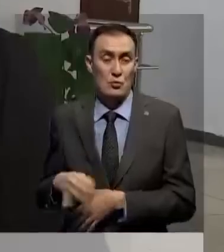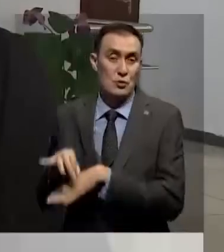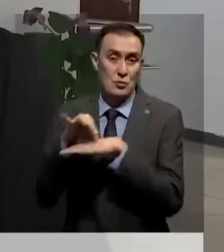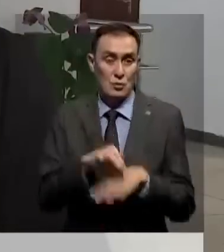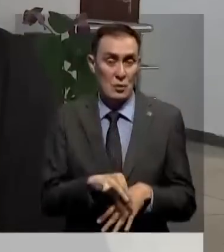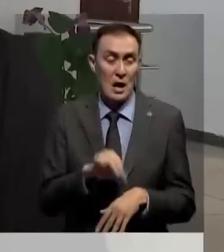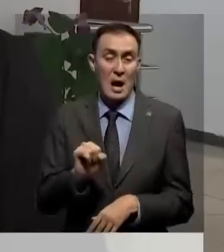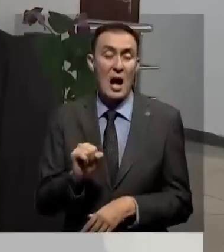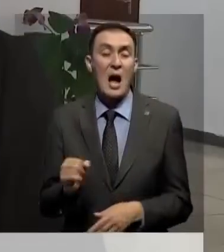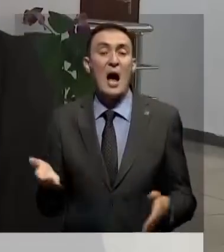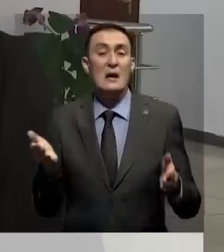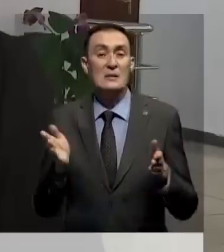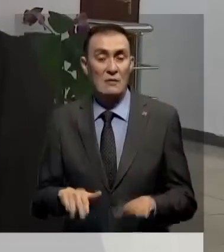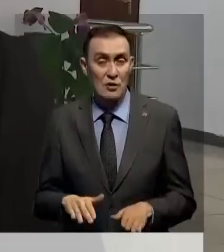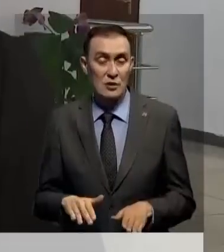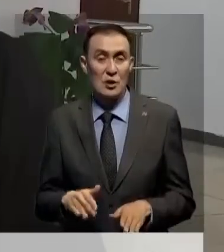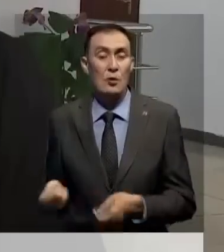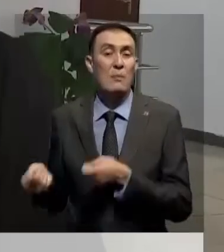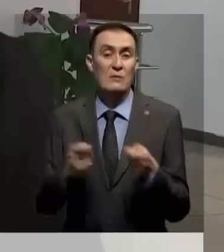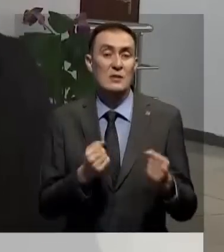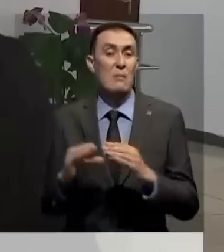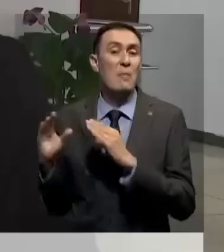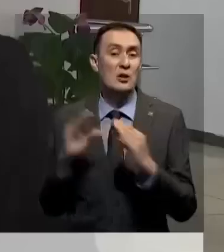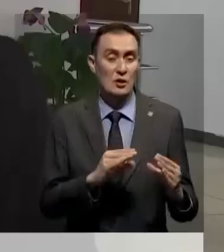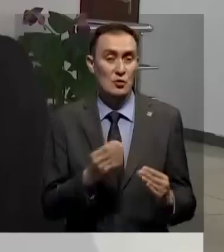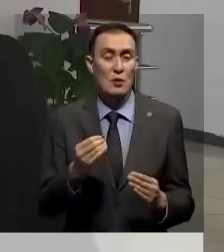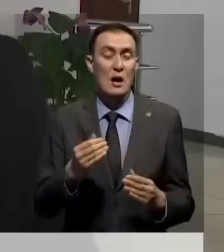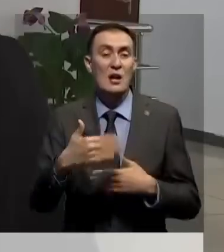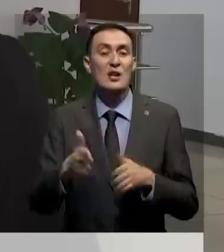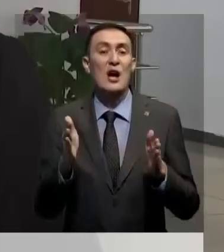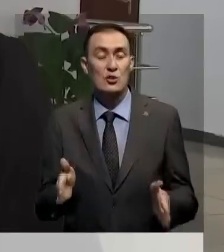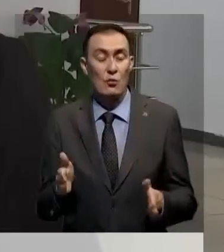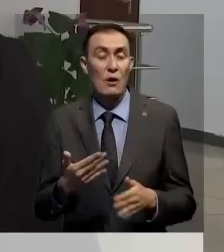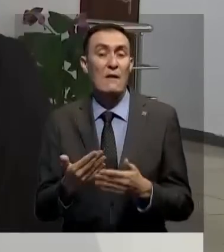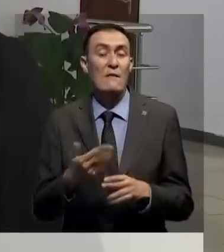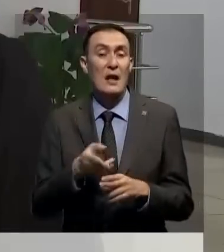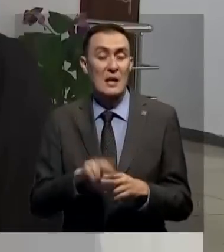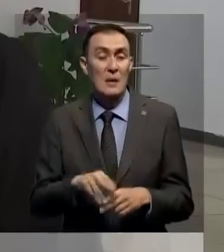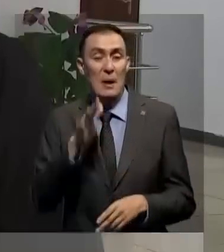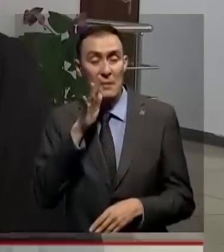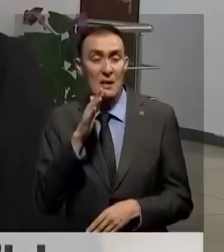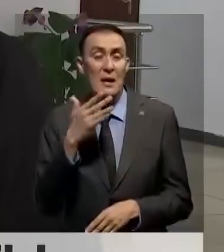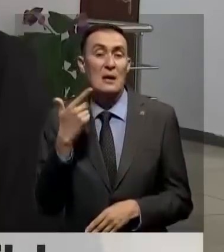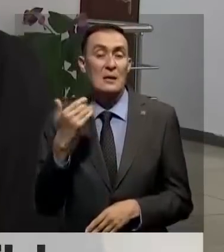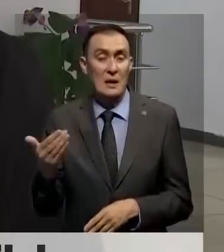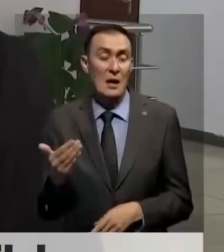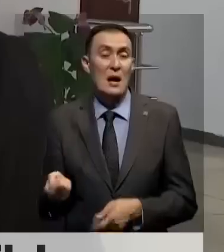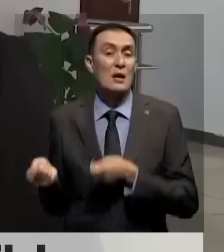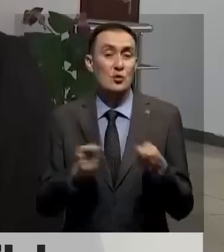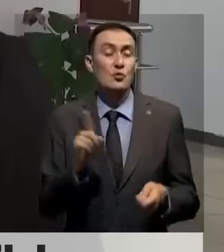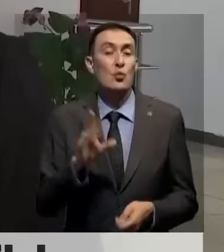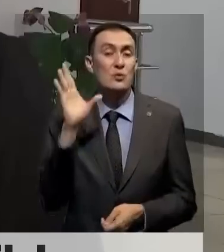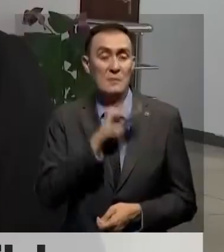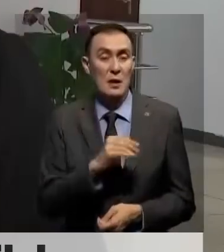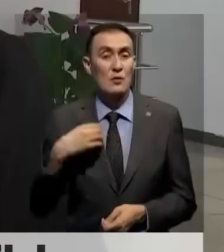а остальные подвозятся машиной к опорному ящику. На тот момент, где она разнесет то, что взяла